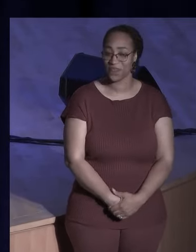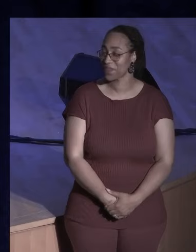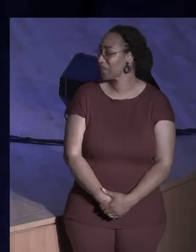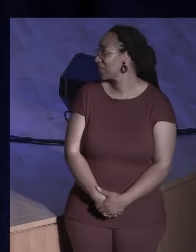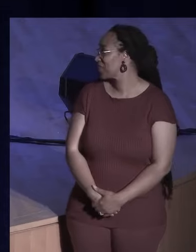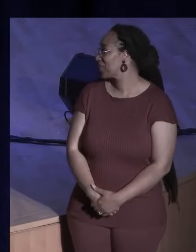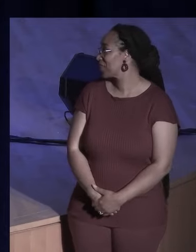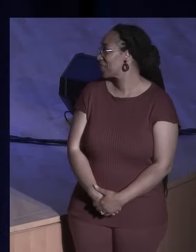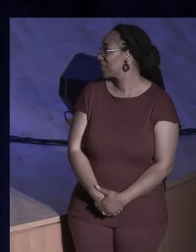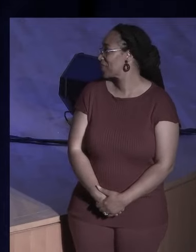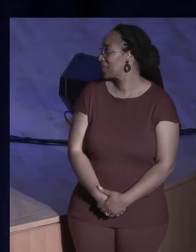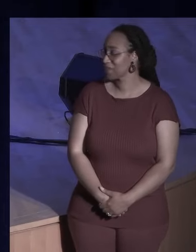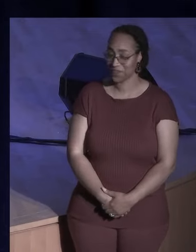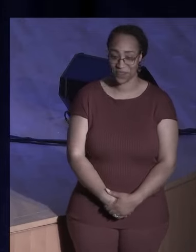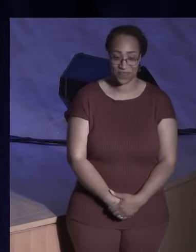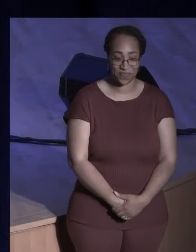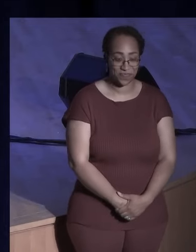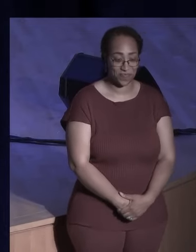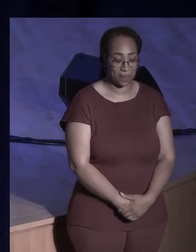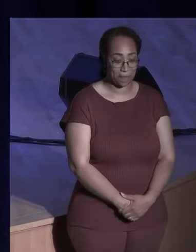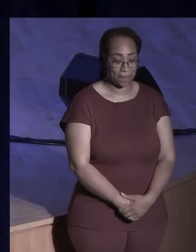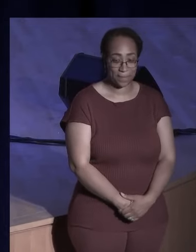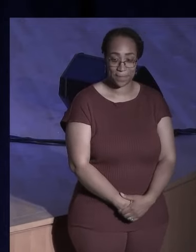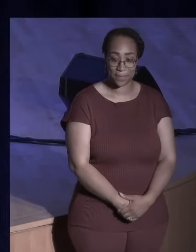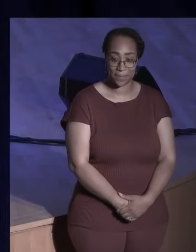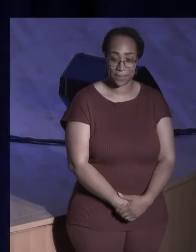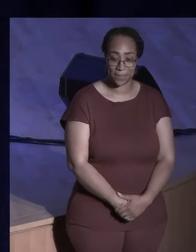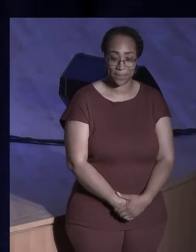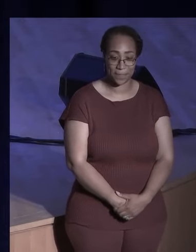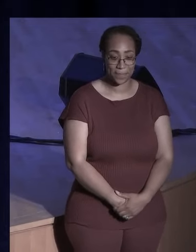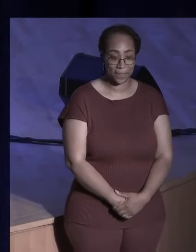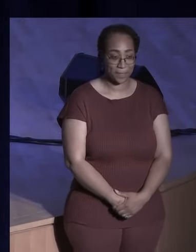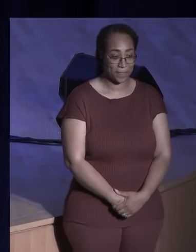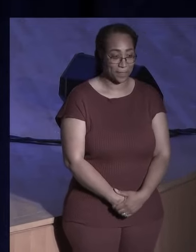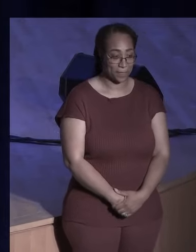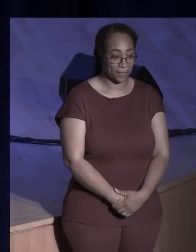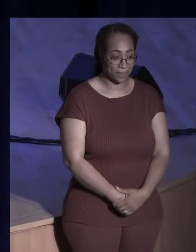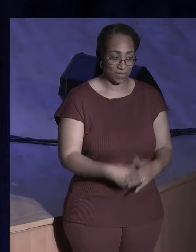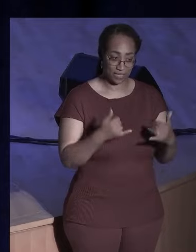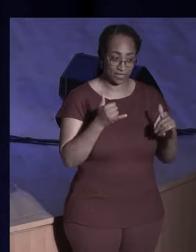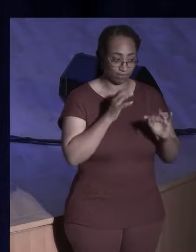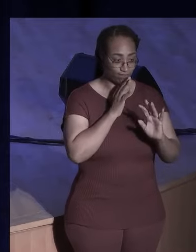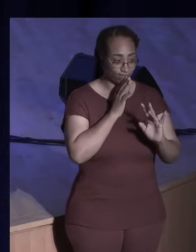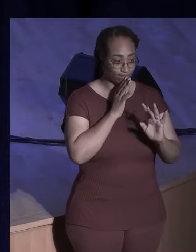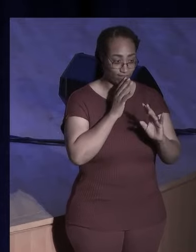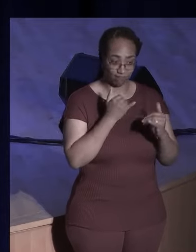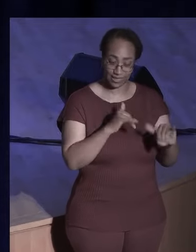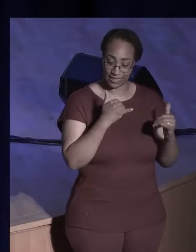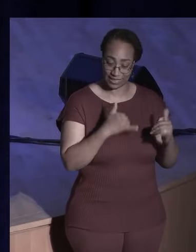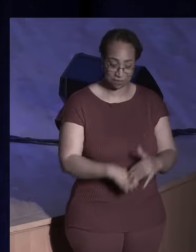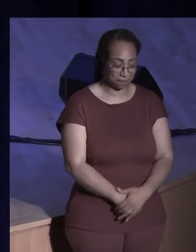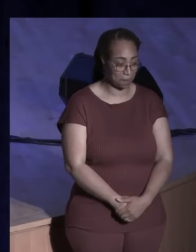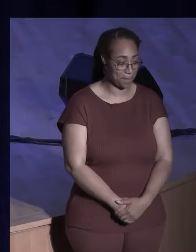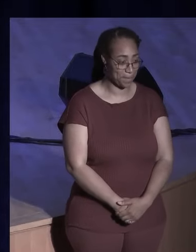o ka poe pi kalake. He nui ha'aha'a ke ia ia okou e mālama I kaumau keiki, a me ko mākou o lakino, E